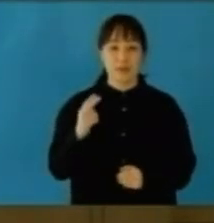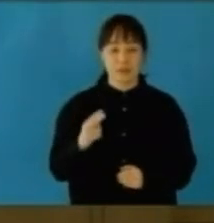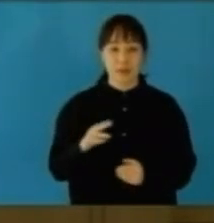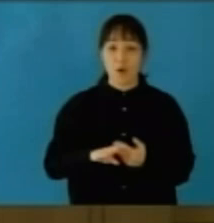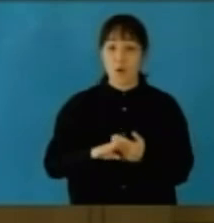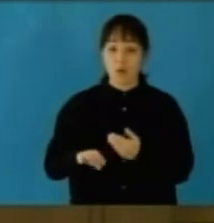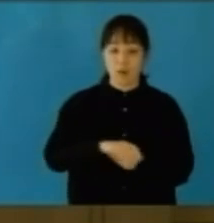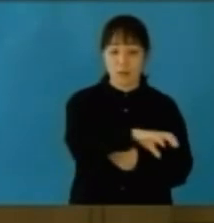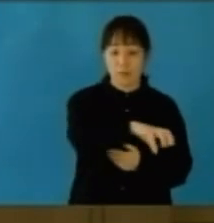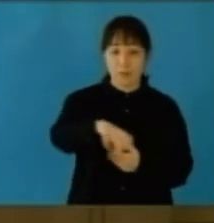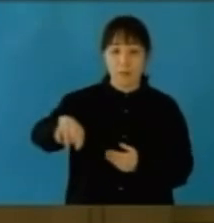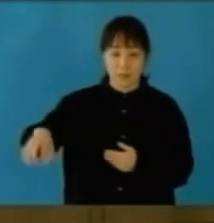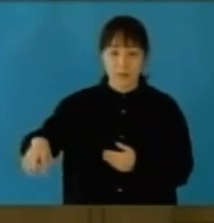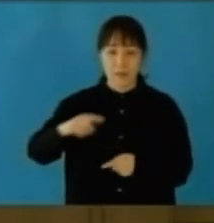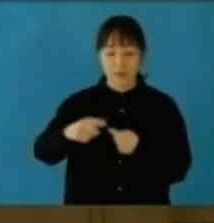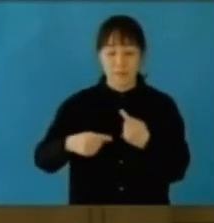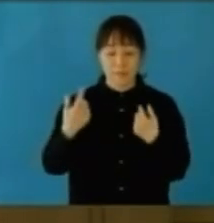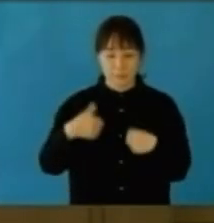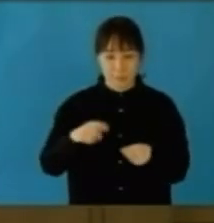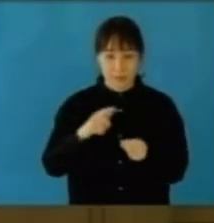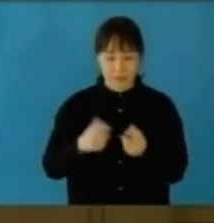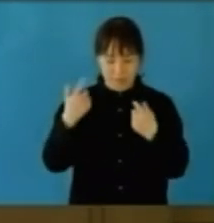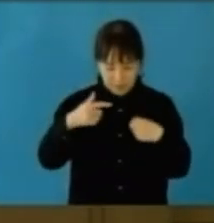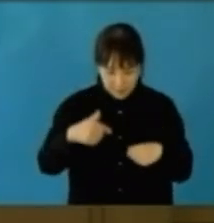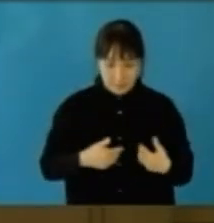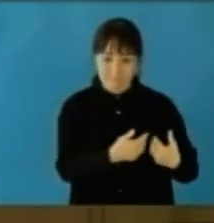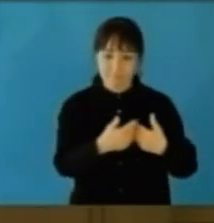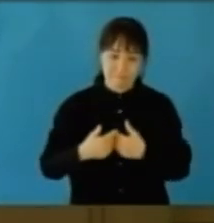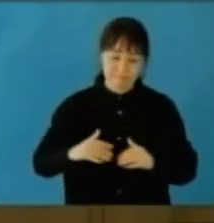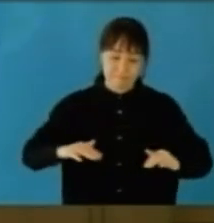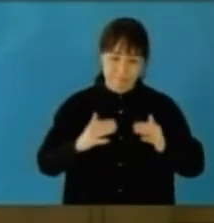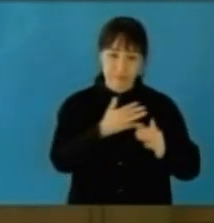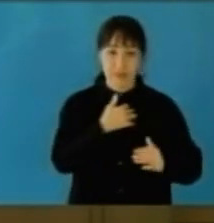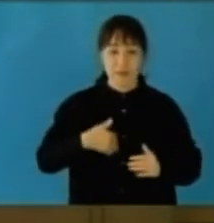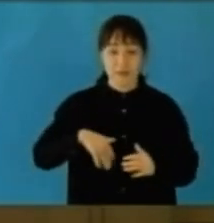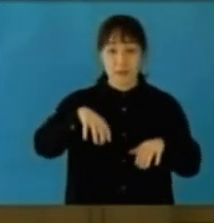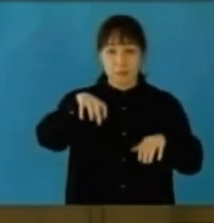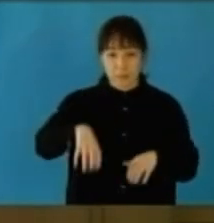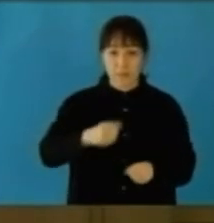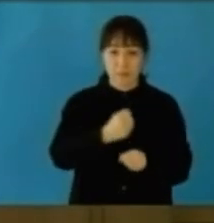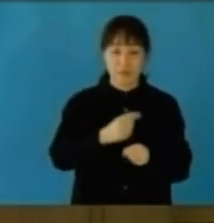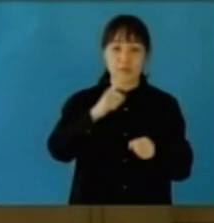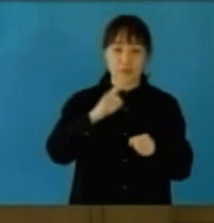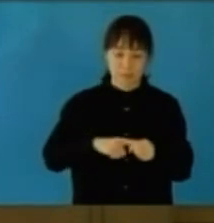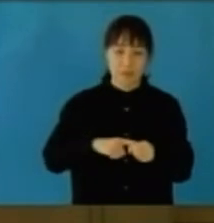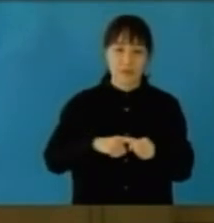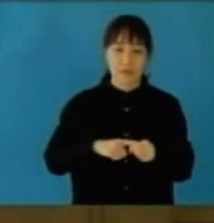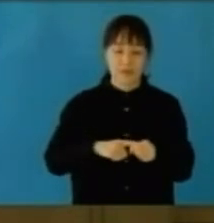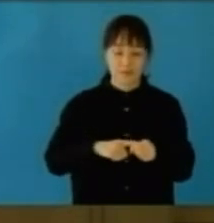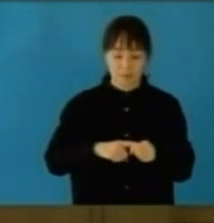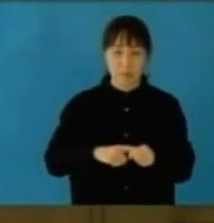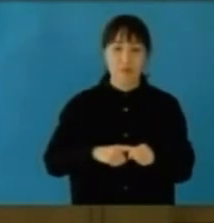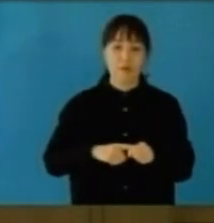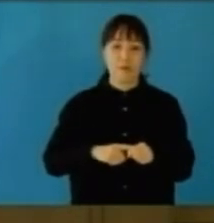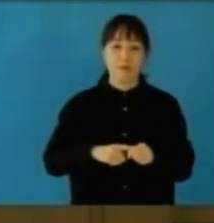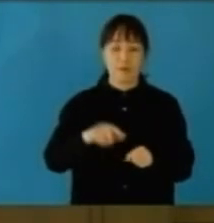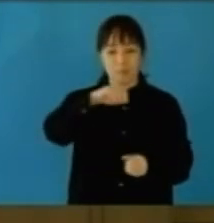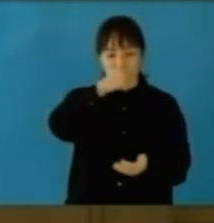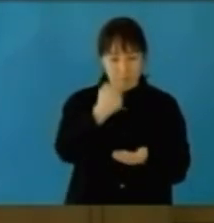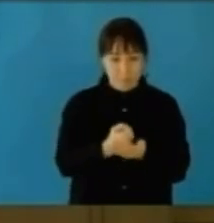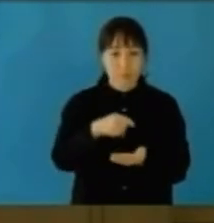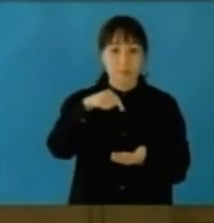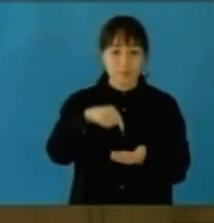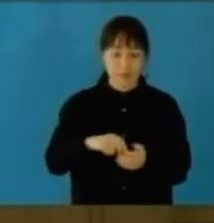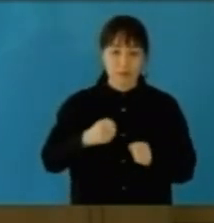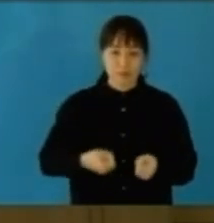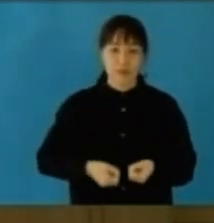エリアについても、年間365日、にぎわう拠点を形成するというグランドデザインの開発コンセプトを実現できるよう、具